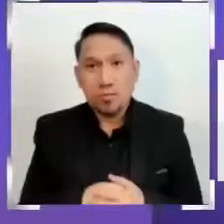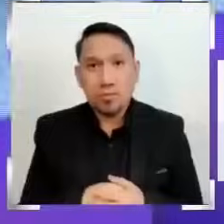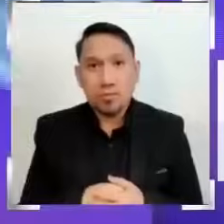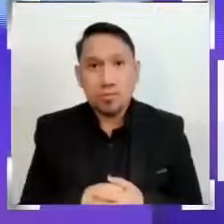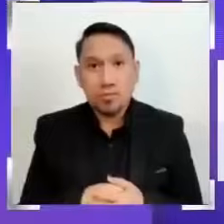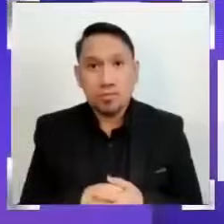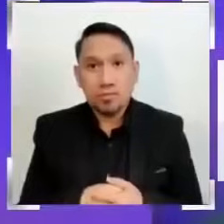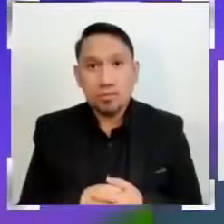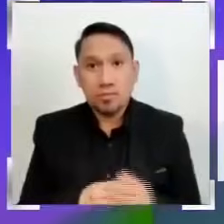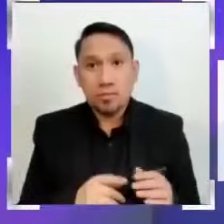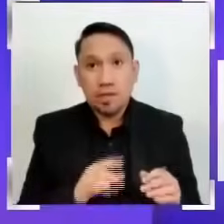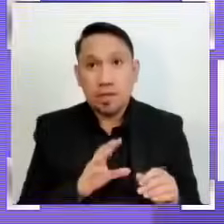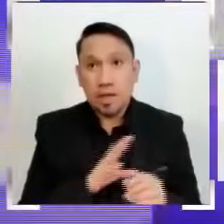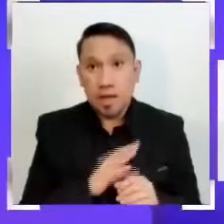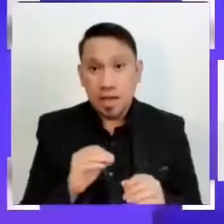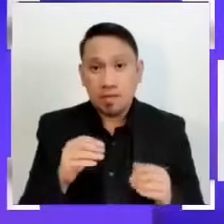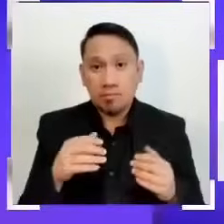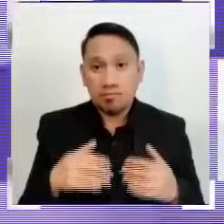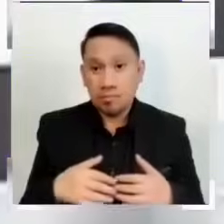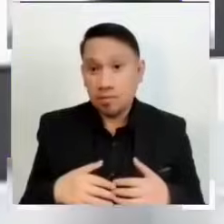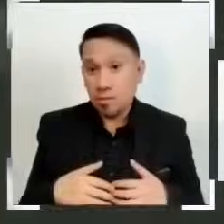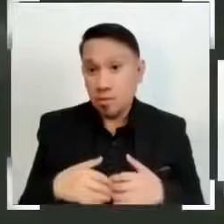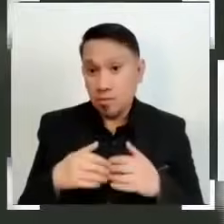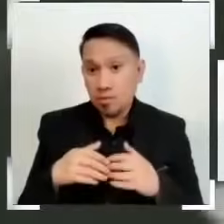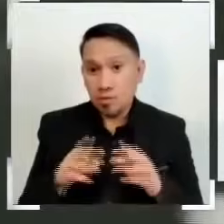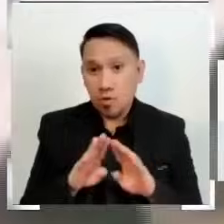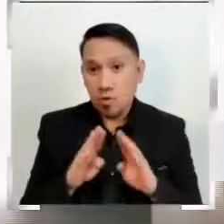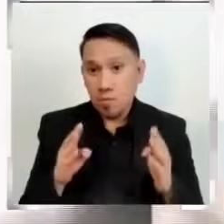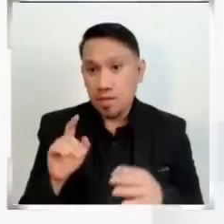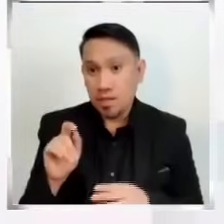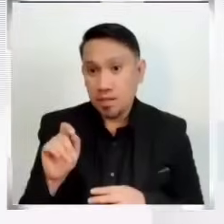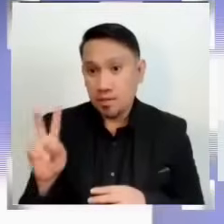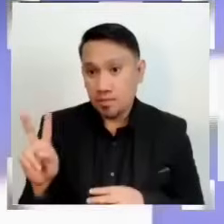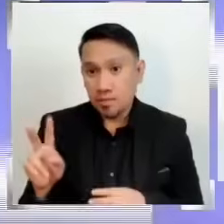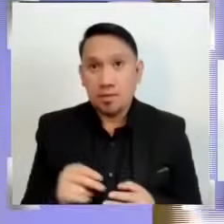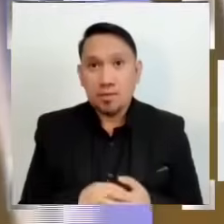hanggang sa maging full-fledged TV station,